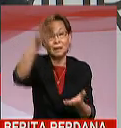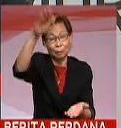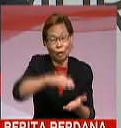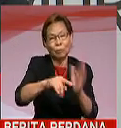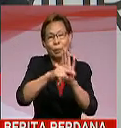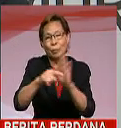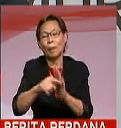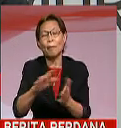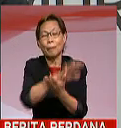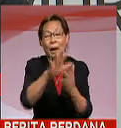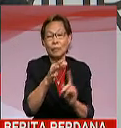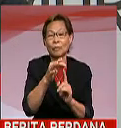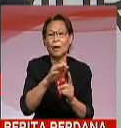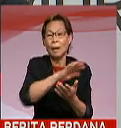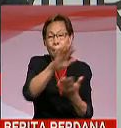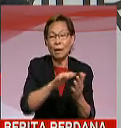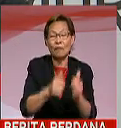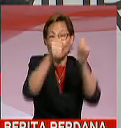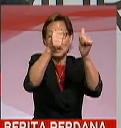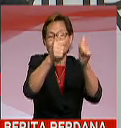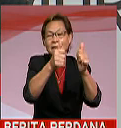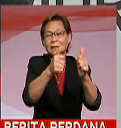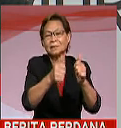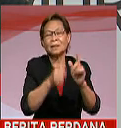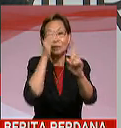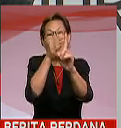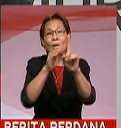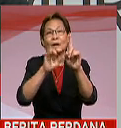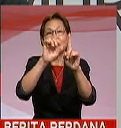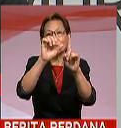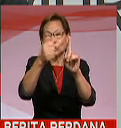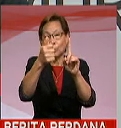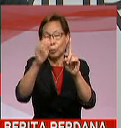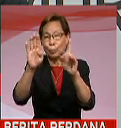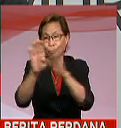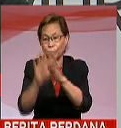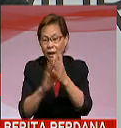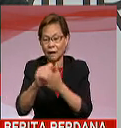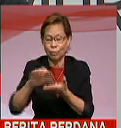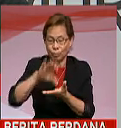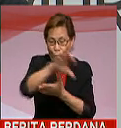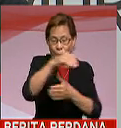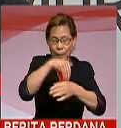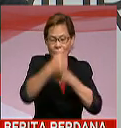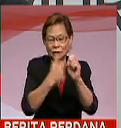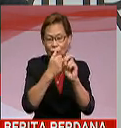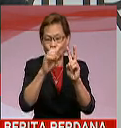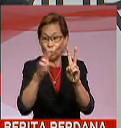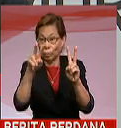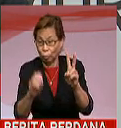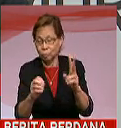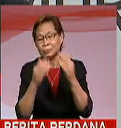Pelan Induk yang pertama, kami telah mensasarkan 110 bilion pelaburan pada tahun